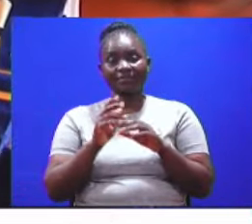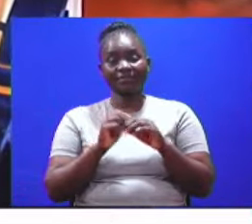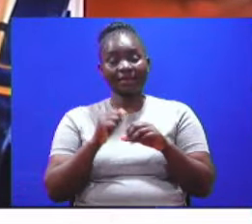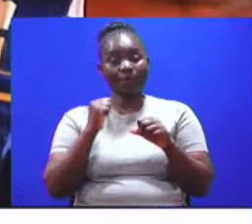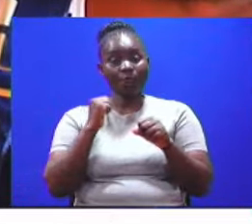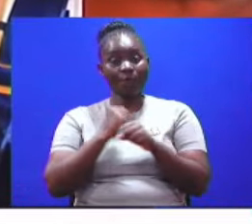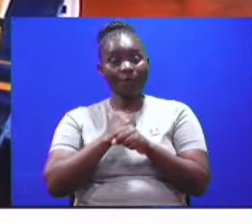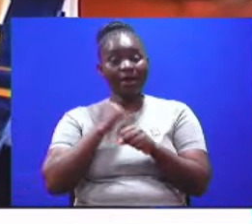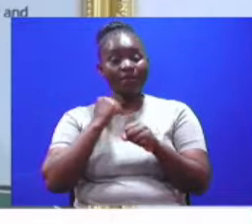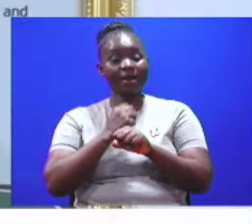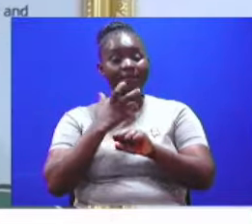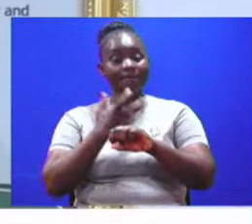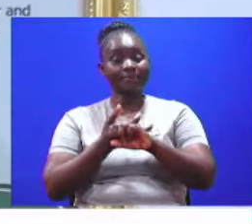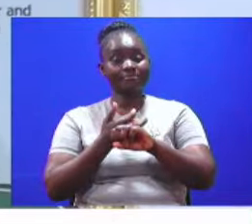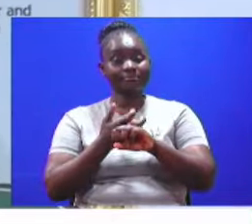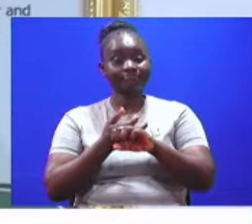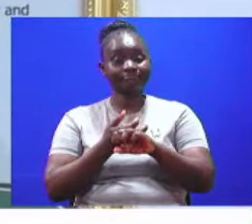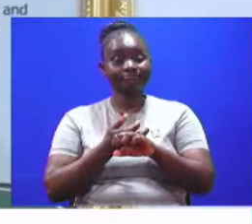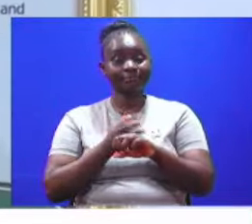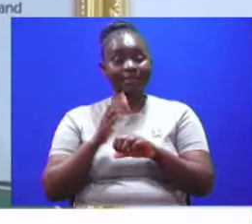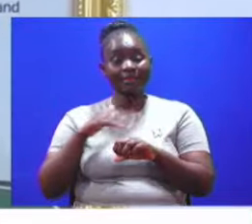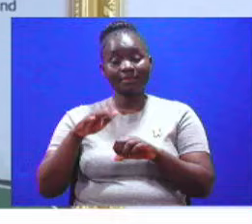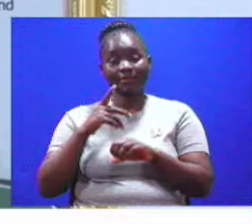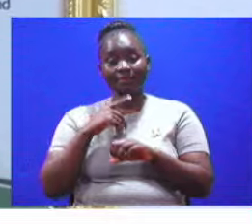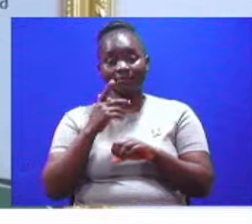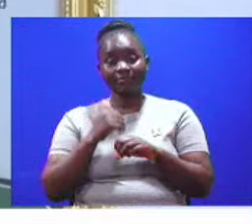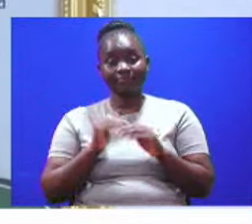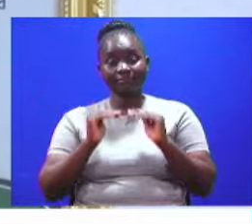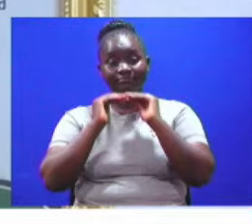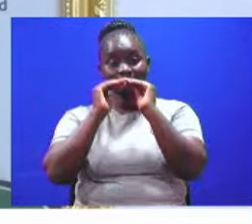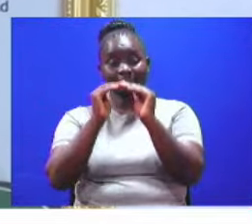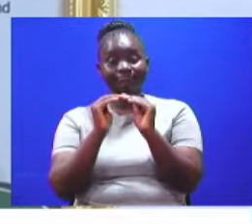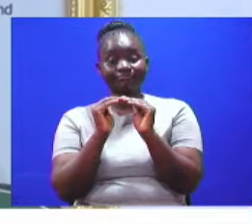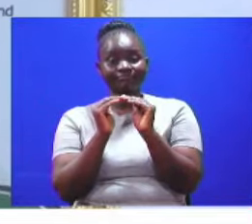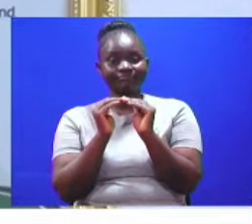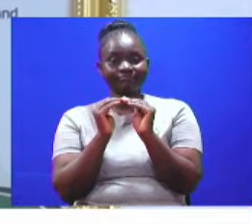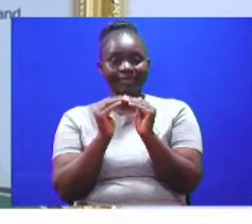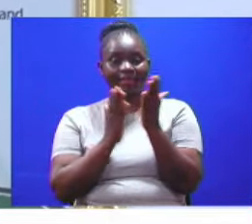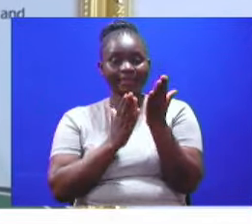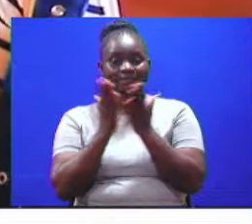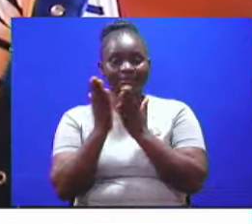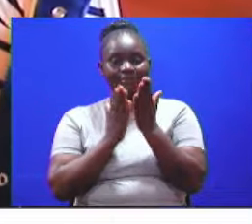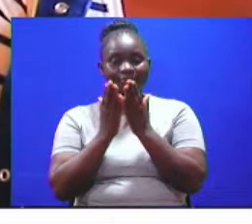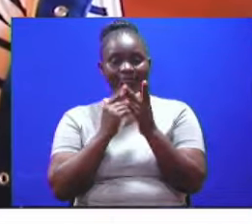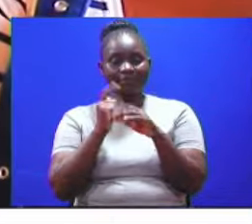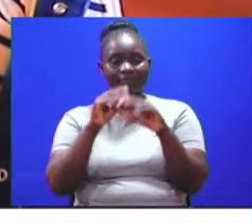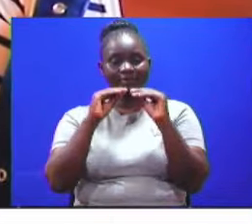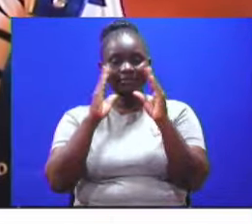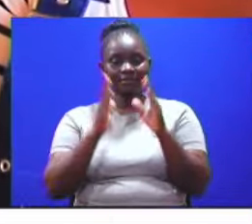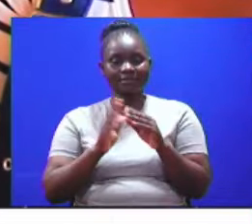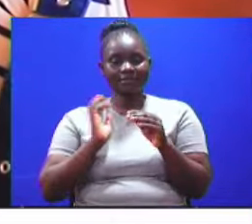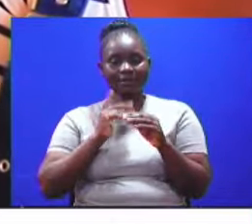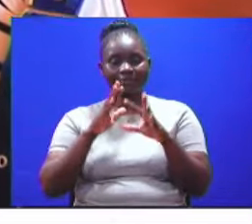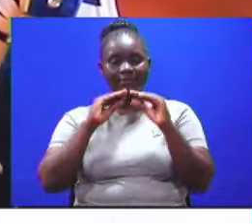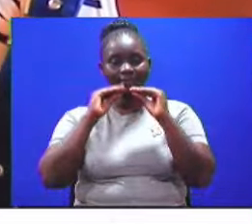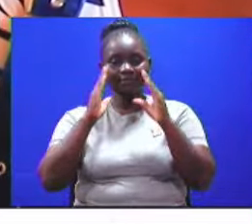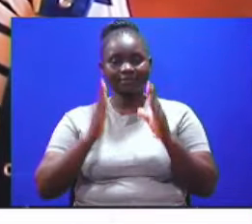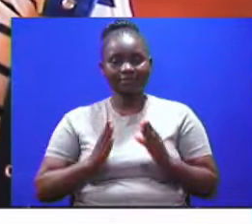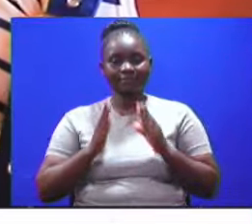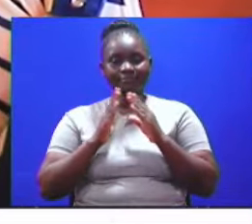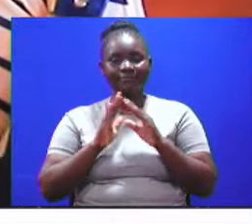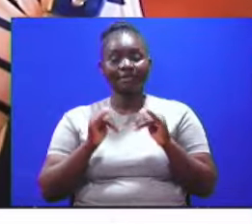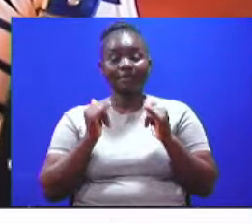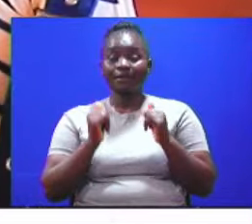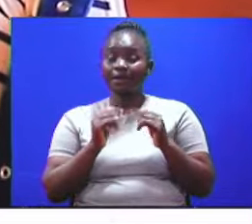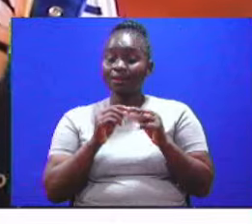ikurukunga permanent and pensionable yense muna yue ukini wa weke rengo kiobo korali bunu abalimu abalimu baito babaira